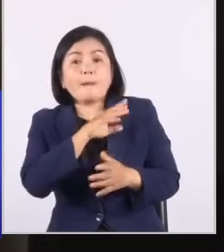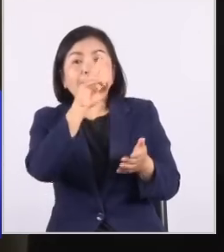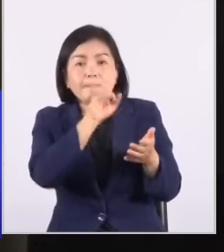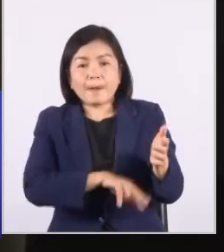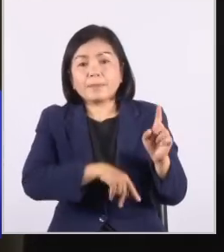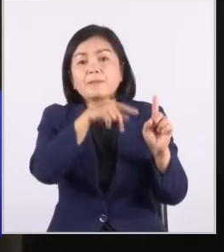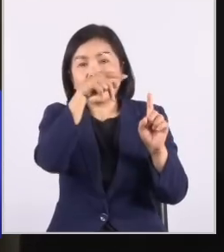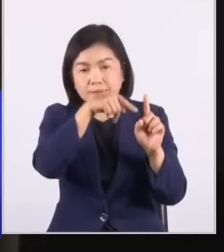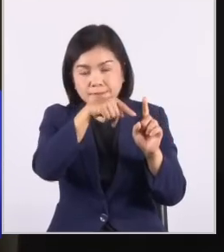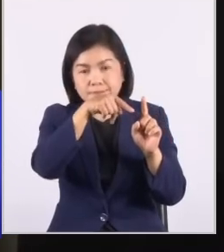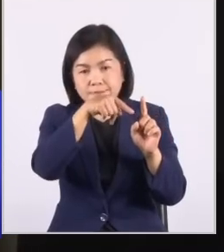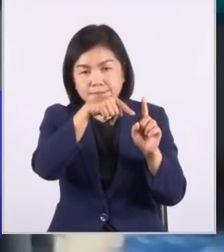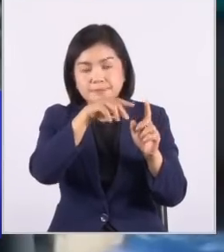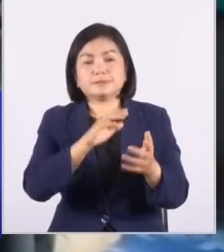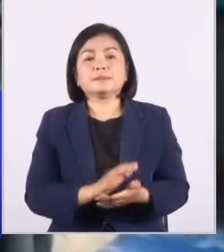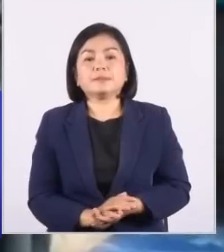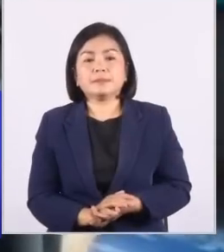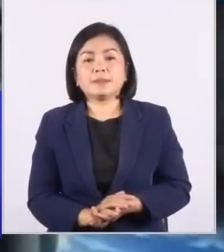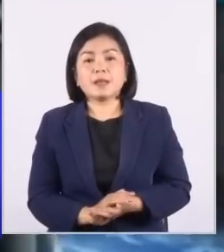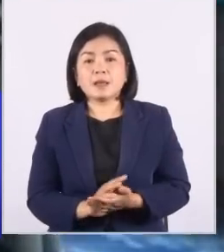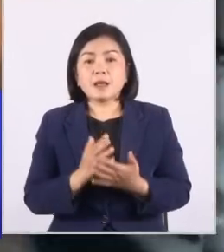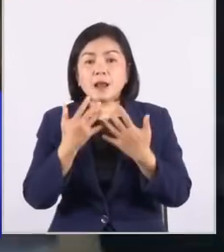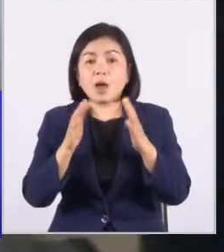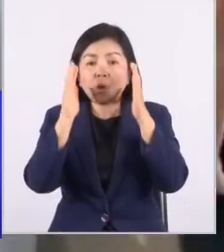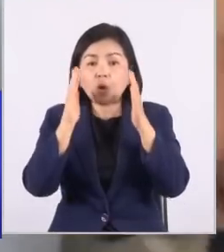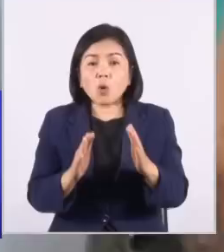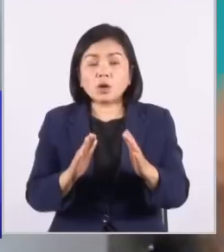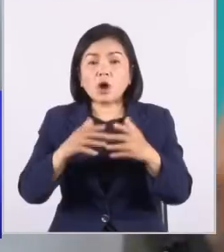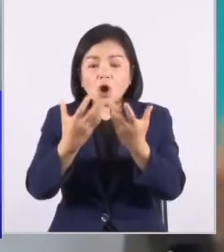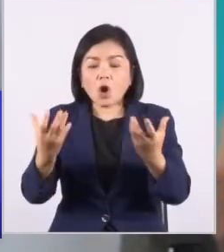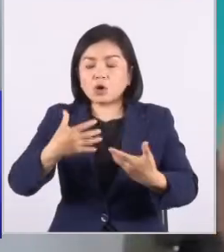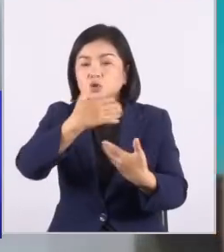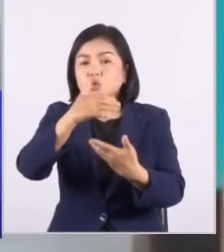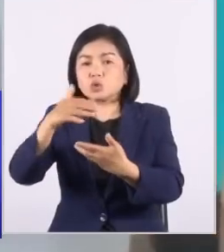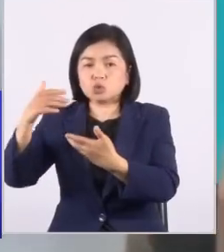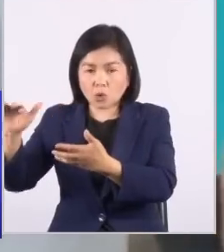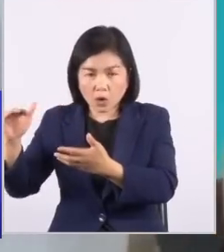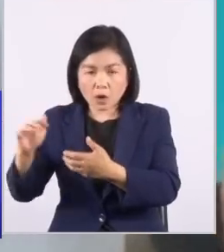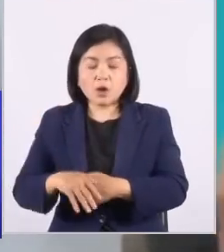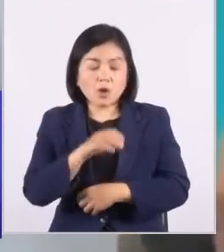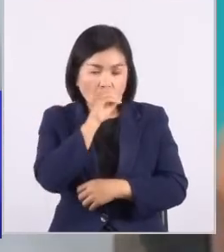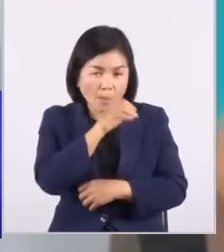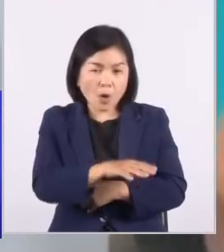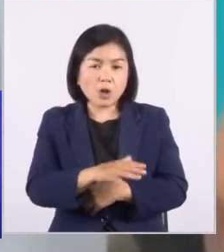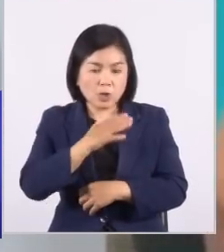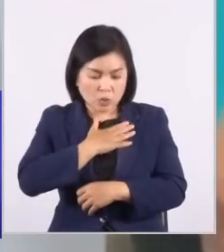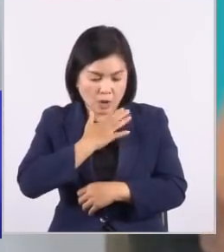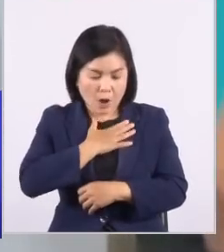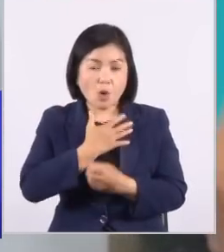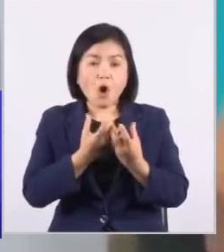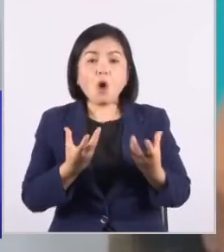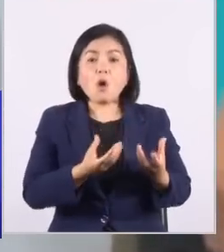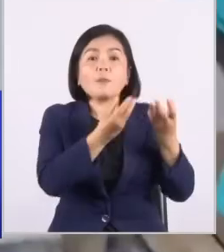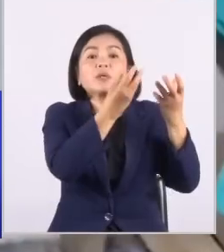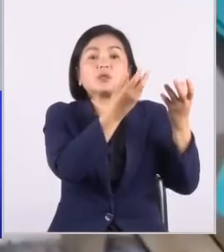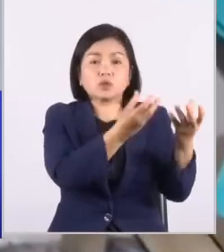ป1,000ค่ะส่วนในส่วนของพนักงานส่งของนะคะชื่อว่ามนตรีเนี่ยก็บอกว่าผมก็เอาสินค้าไปส่งแล้วก็